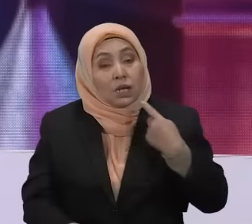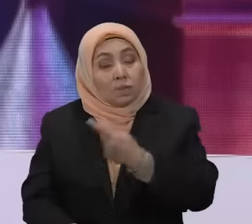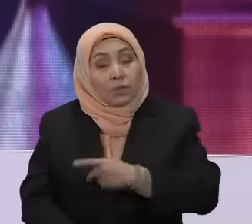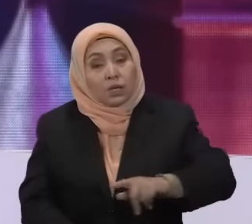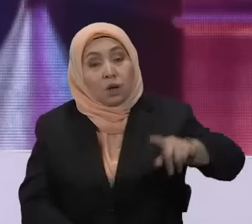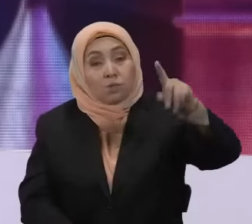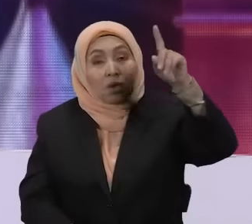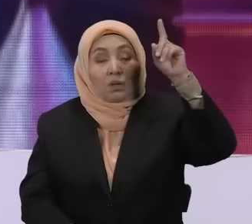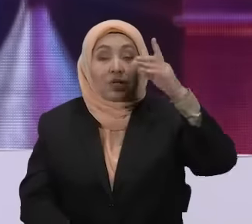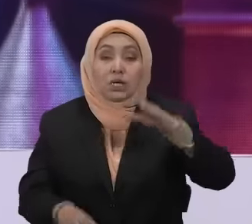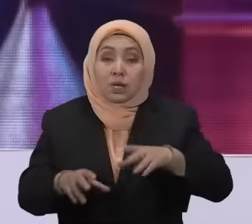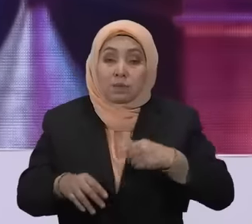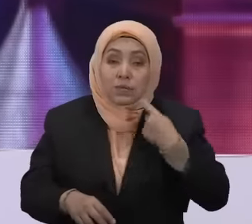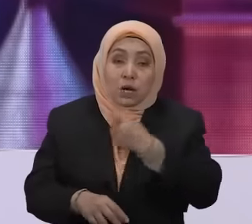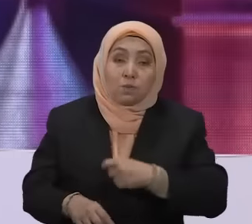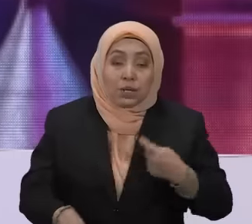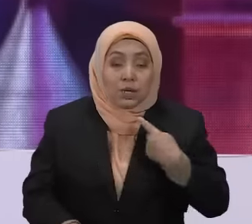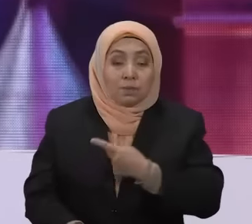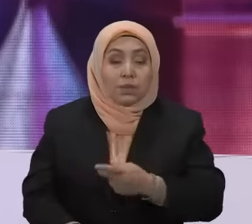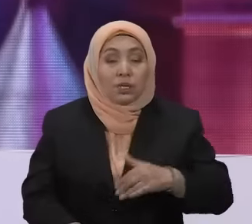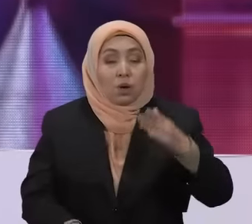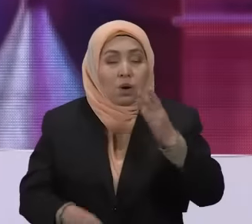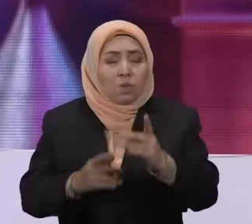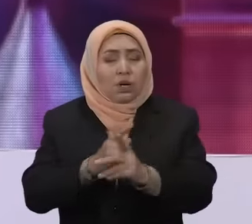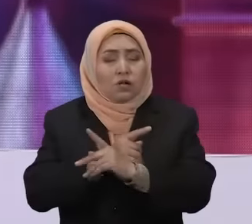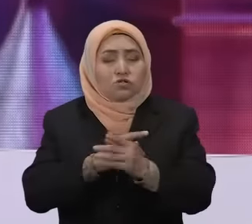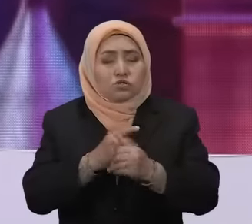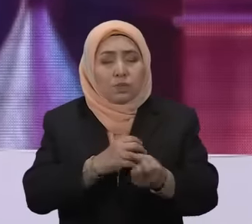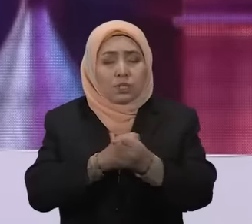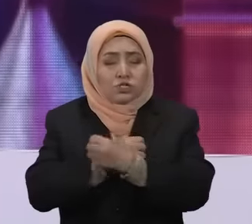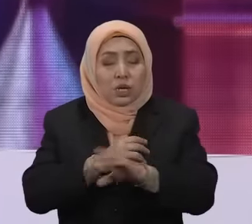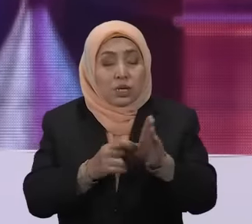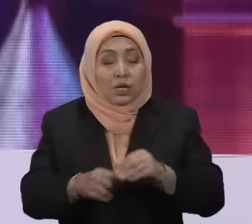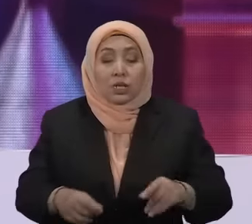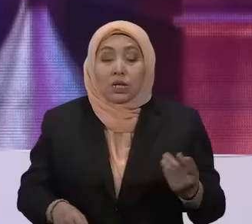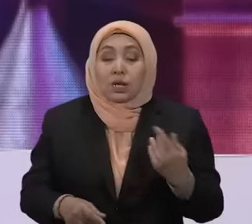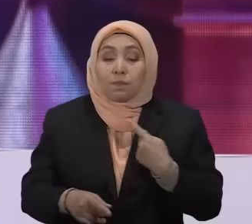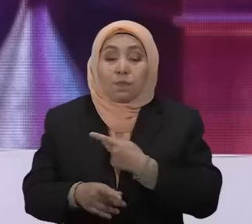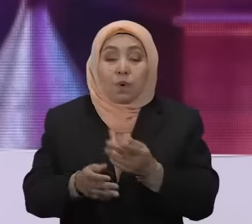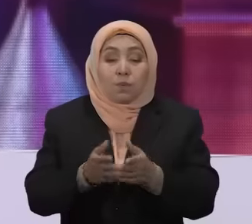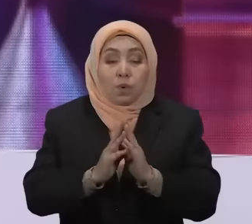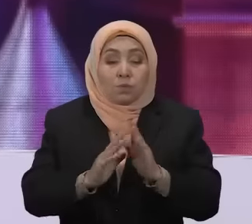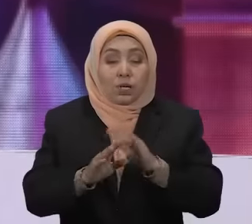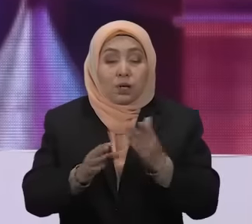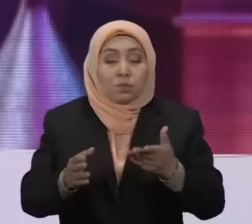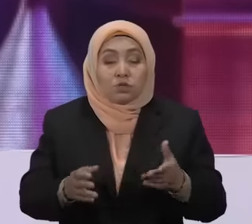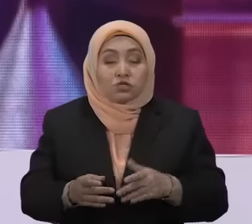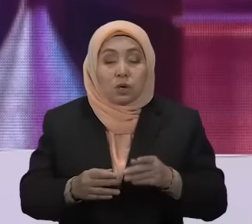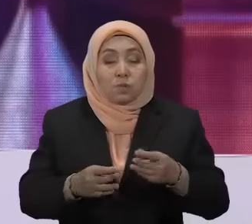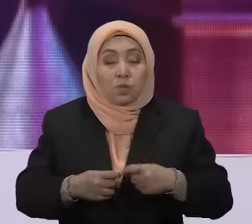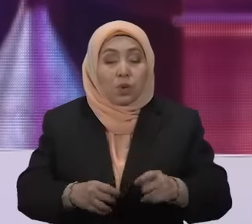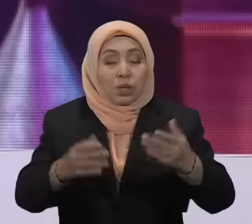ya Allah, terima taubat kami ya Rahman. Ya Allah ya Tuhan kami, kami mohon kepadamu ya Allah, jemputlah